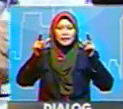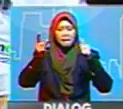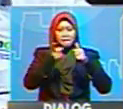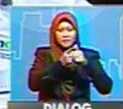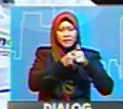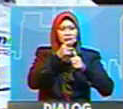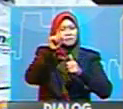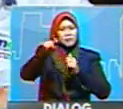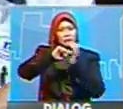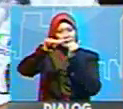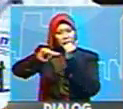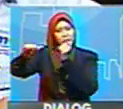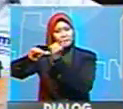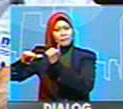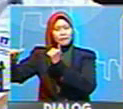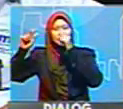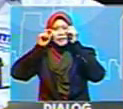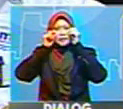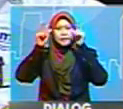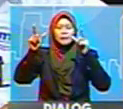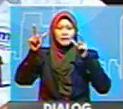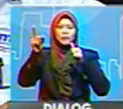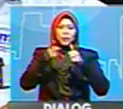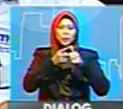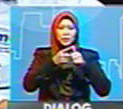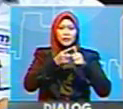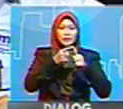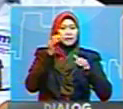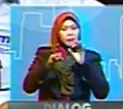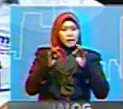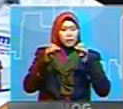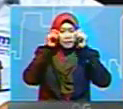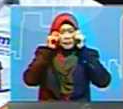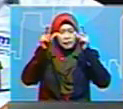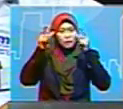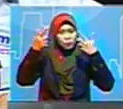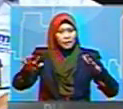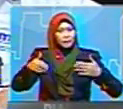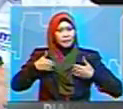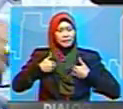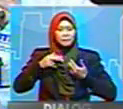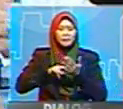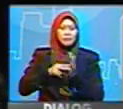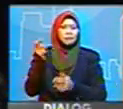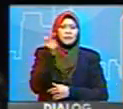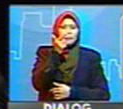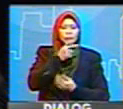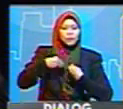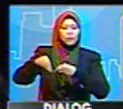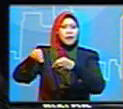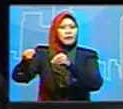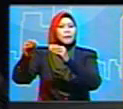tingkatkan kesedaran juga kalau tidak ada kesedaran Dan mereka tak akan jual pun kepada pertuumbuhan peladang dan sebagainya jadi peringkat awal dari